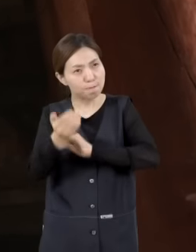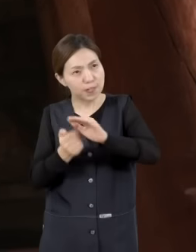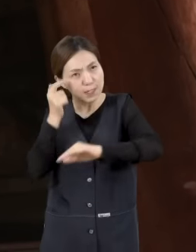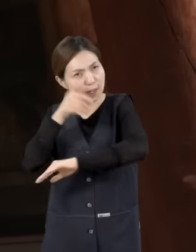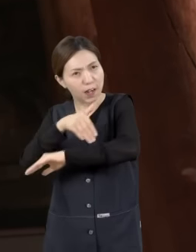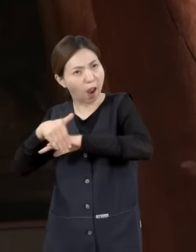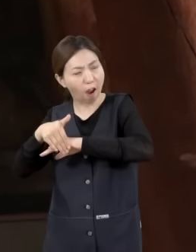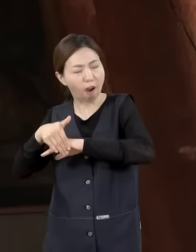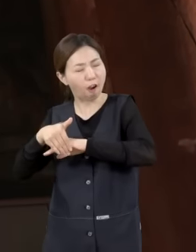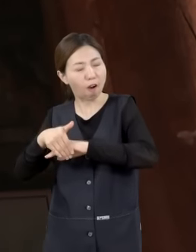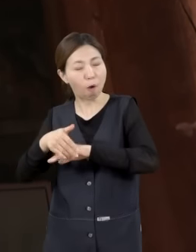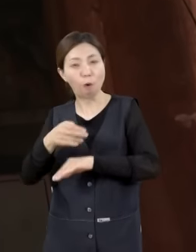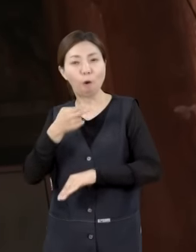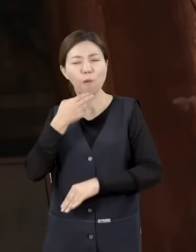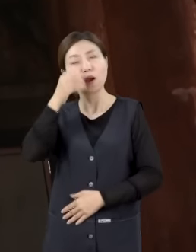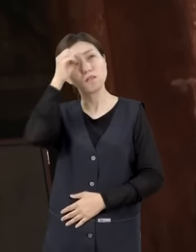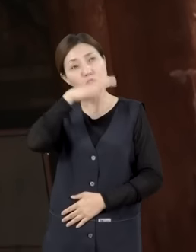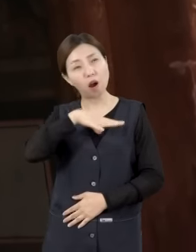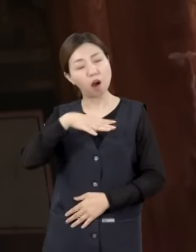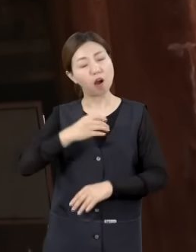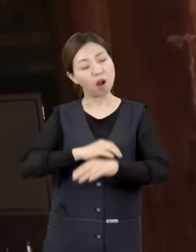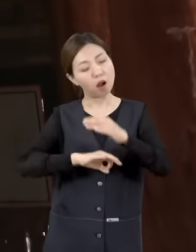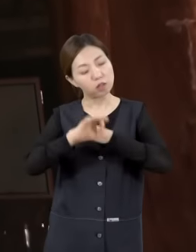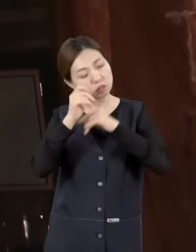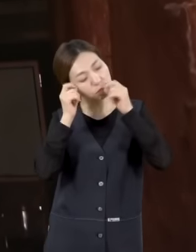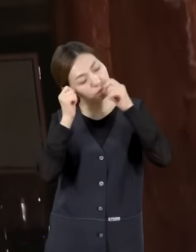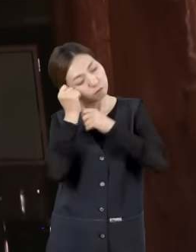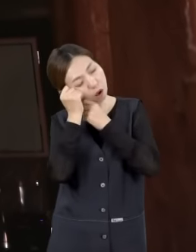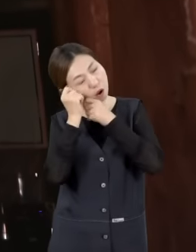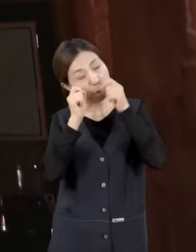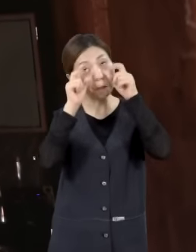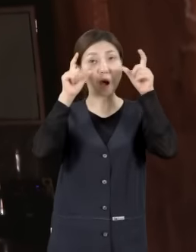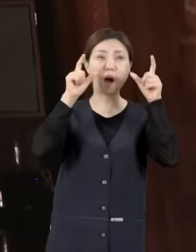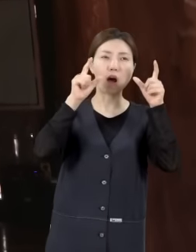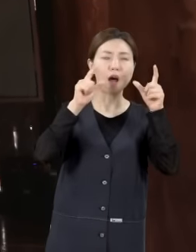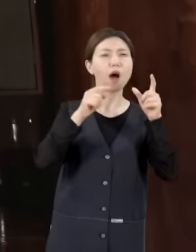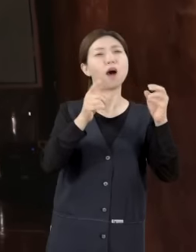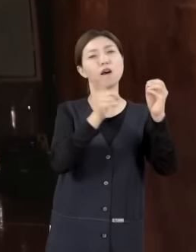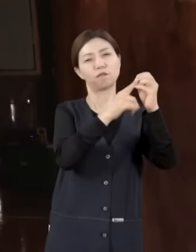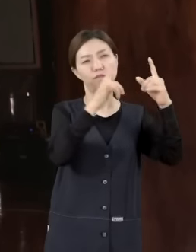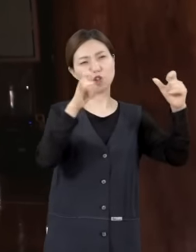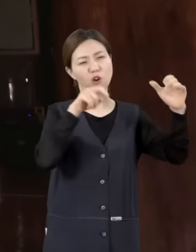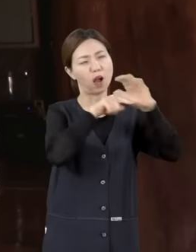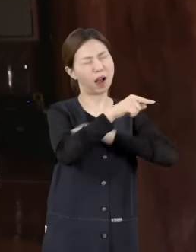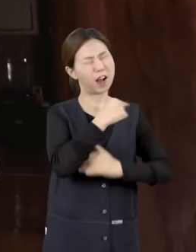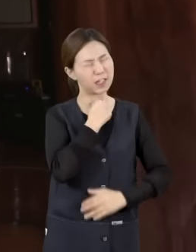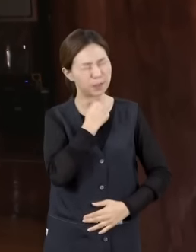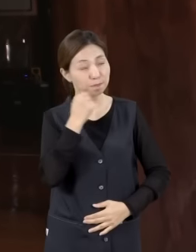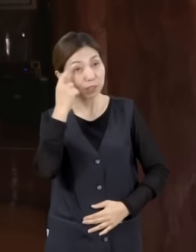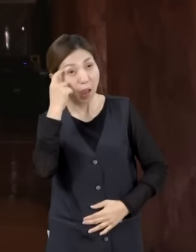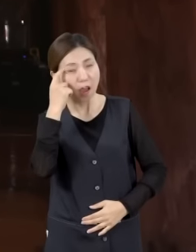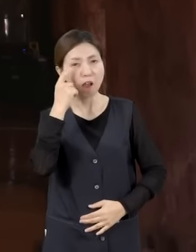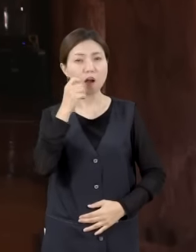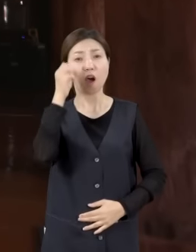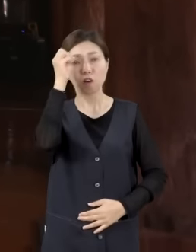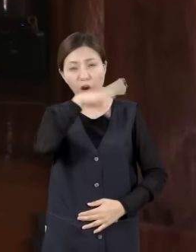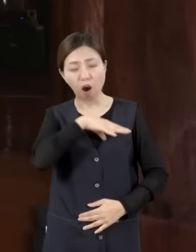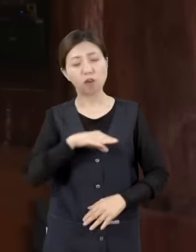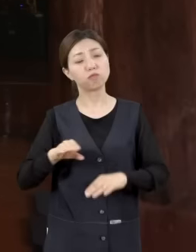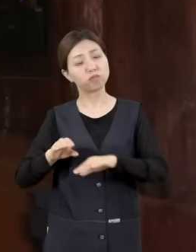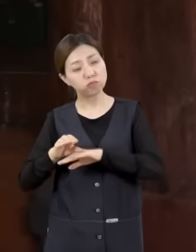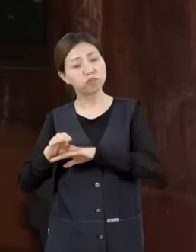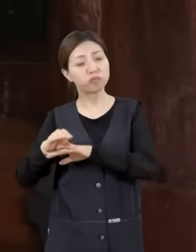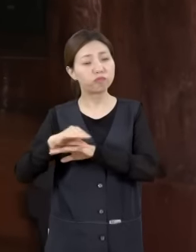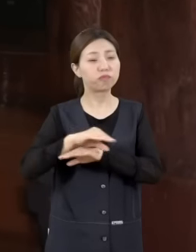계획을 세우지 않고 그날 아침에 절에 가야지 하는 생각이 들면